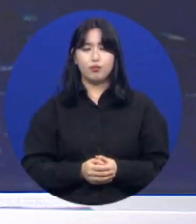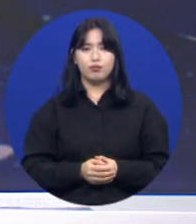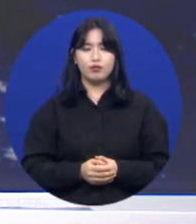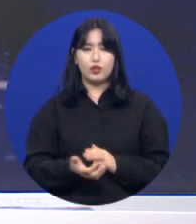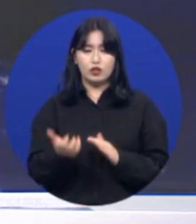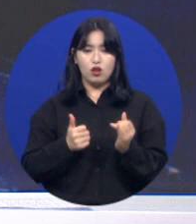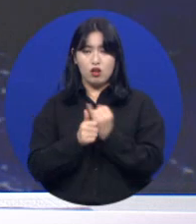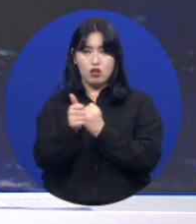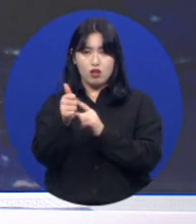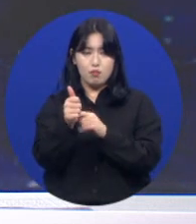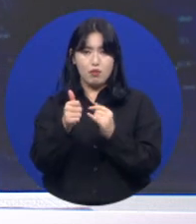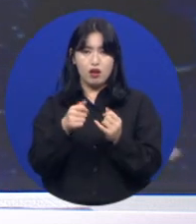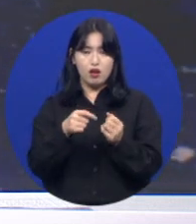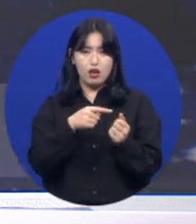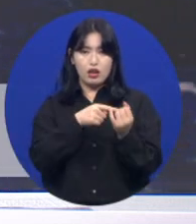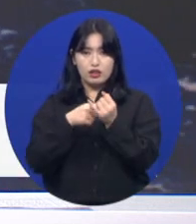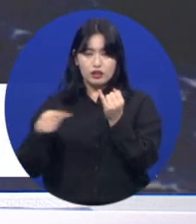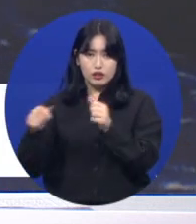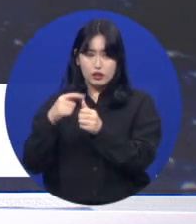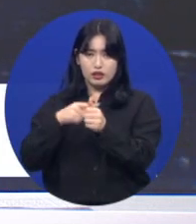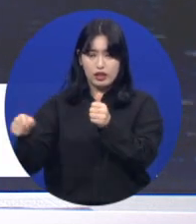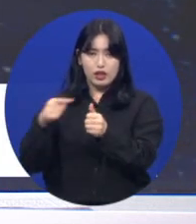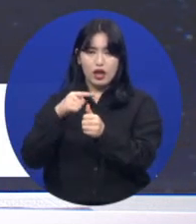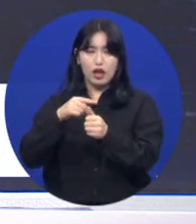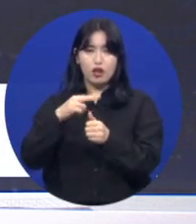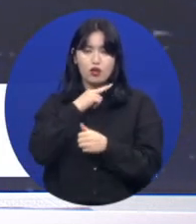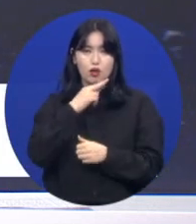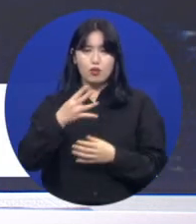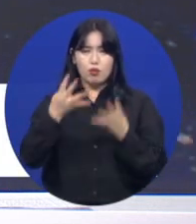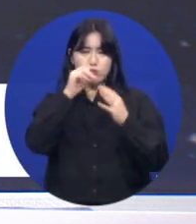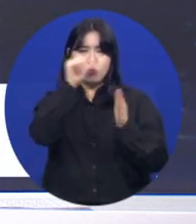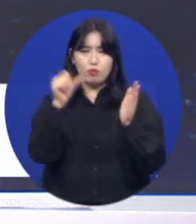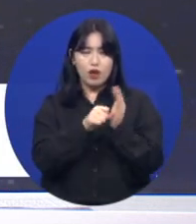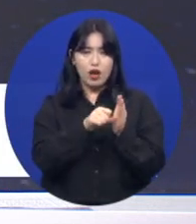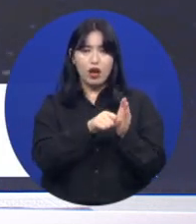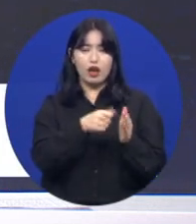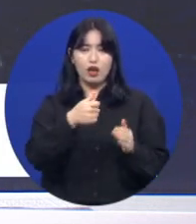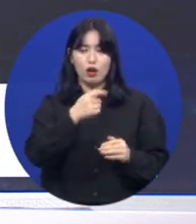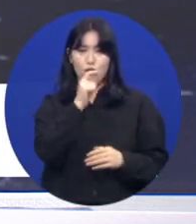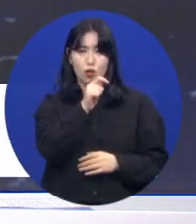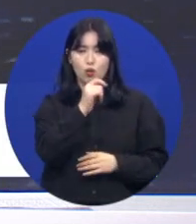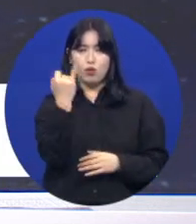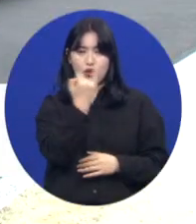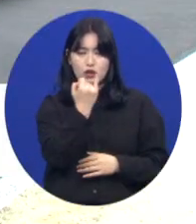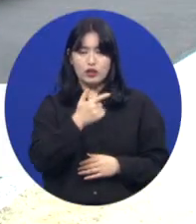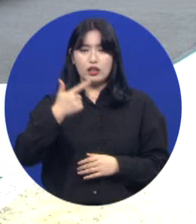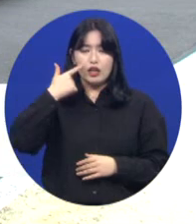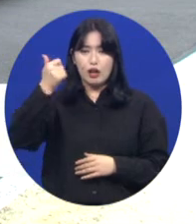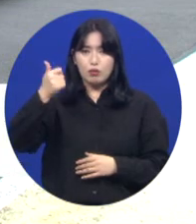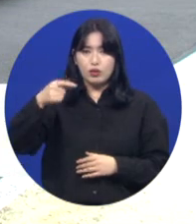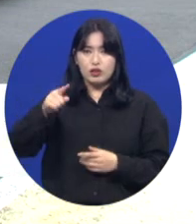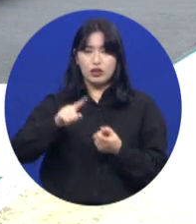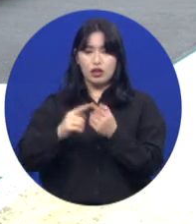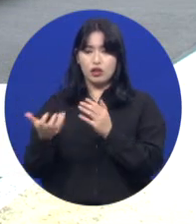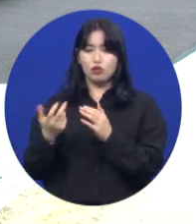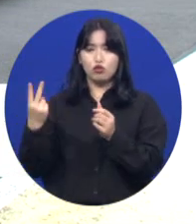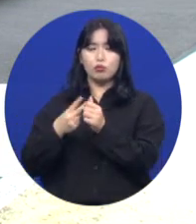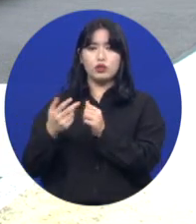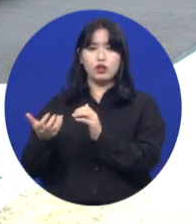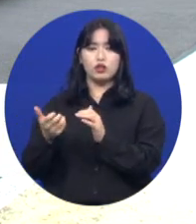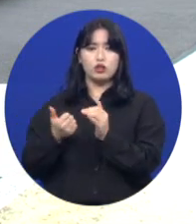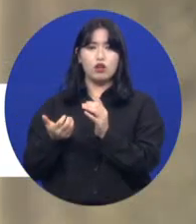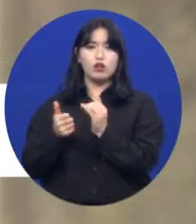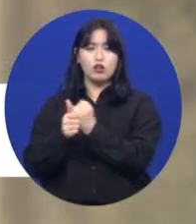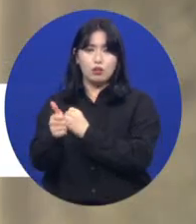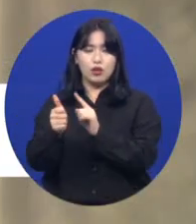전 남편을 살해한 혐의로 무기징역을 선고받은 고유정이 사망한 의부자들의 친아버지인 두 번째 전 남편을 폭행